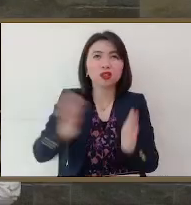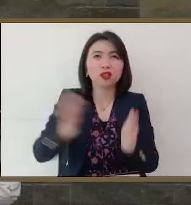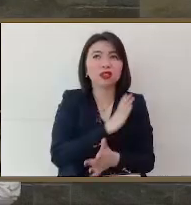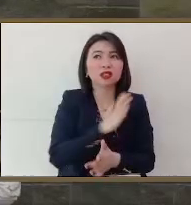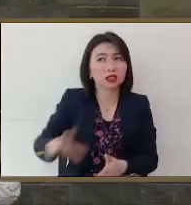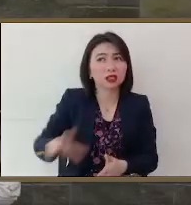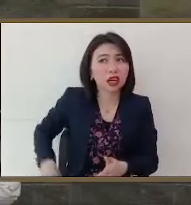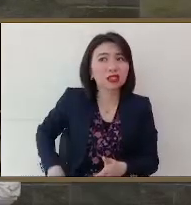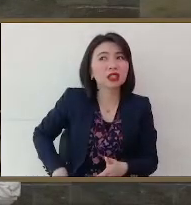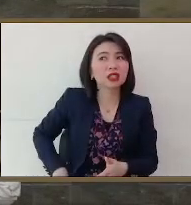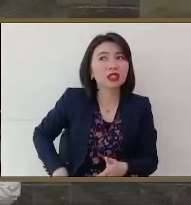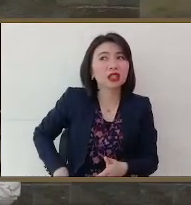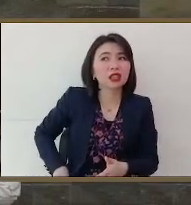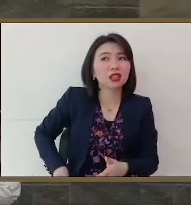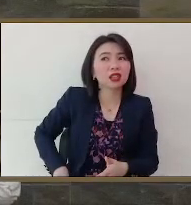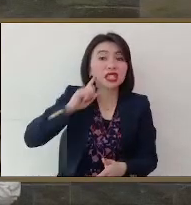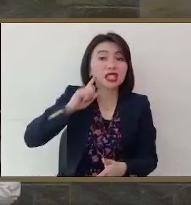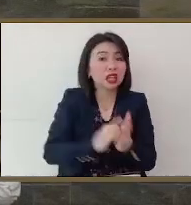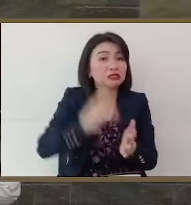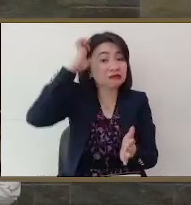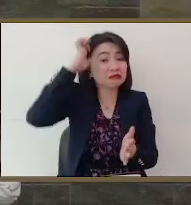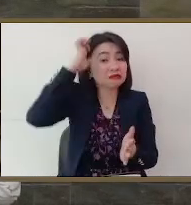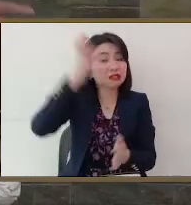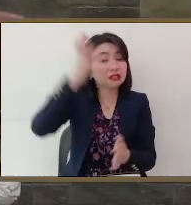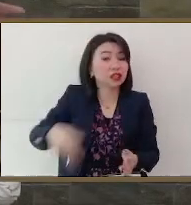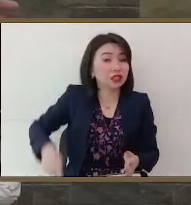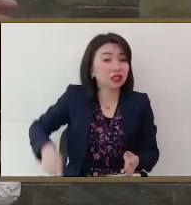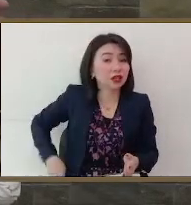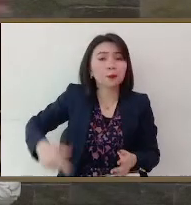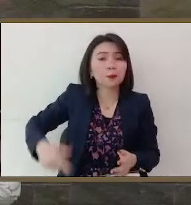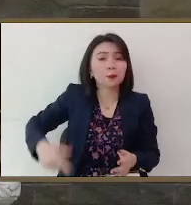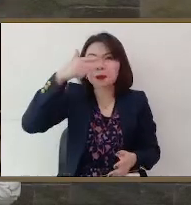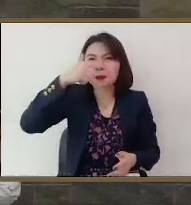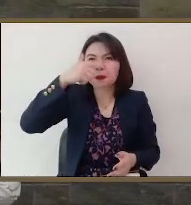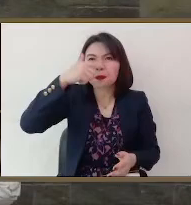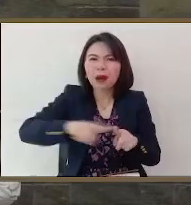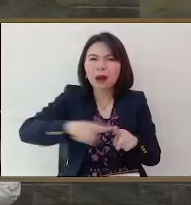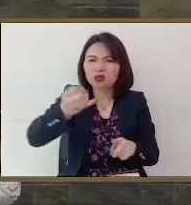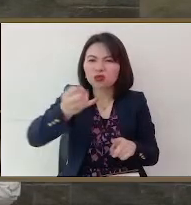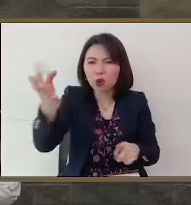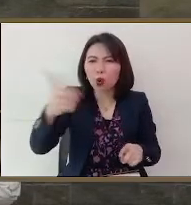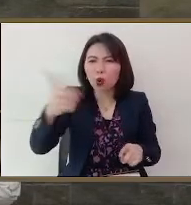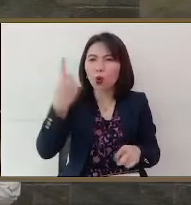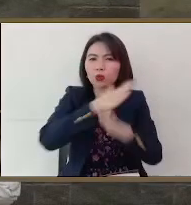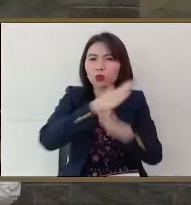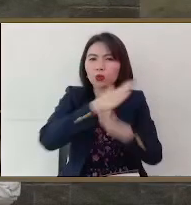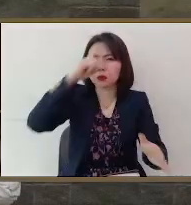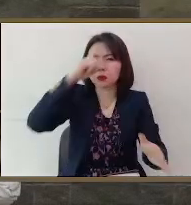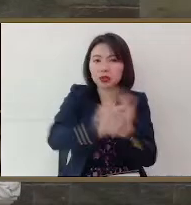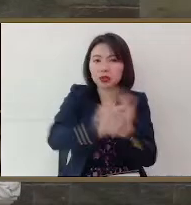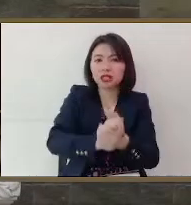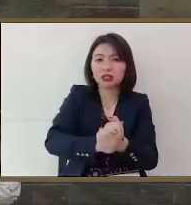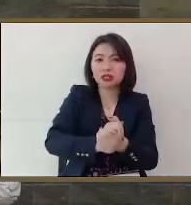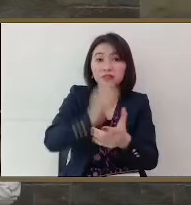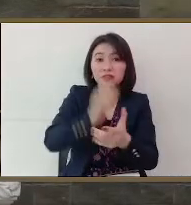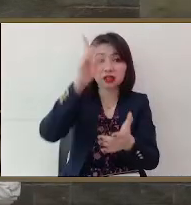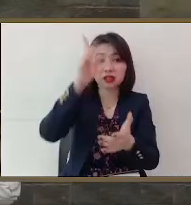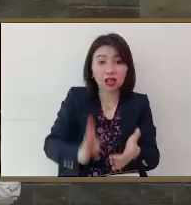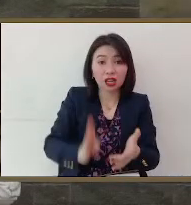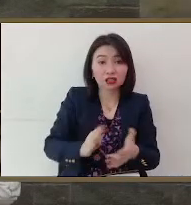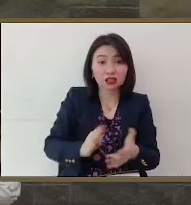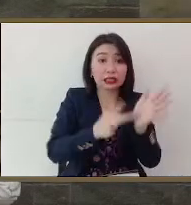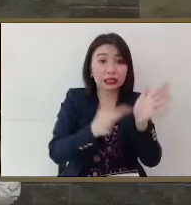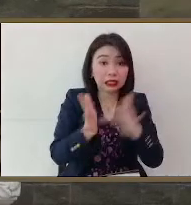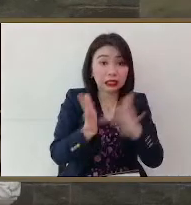naman po siya. Yun ang paniwala ng mga unbelievers. Yun ang mga paniwala ng mga Hudyo na hindi naniniwala sa kanya. Pero ang totoo talaga siya. Ang